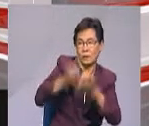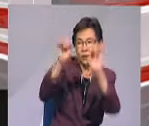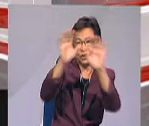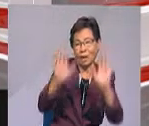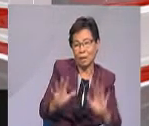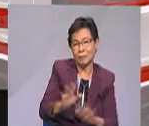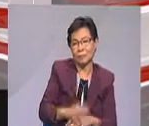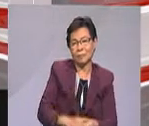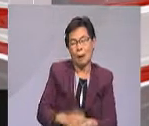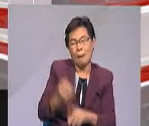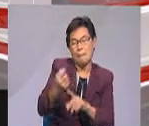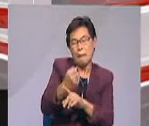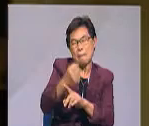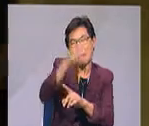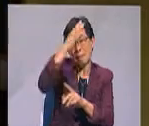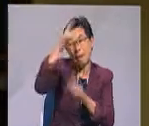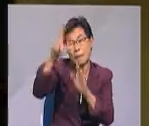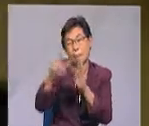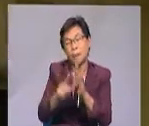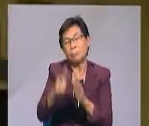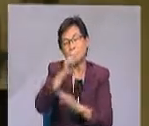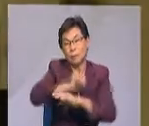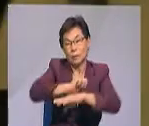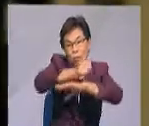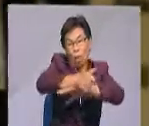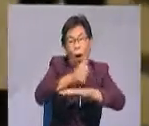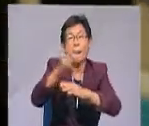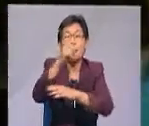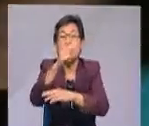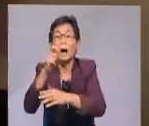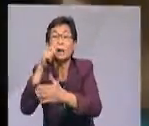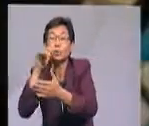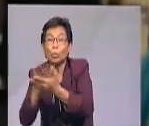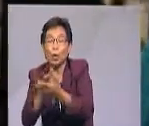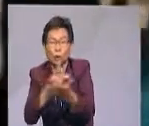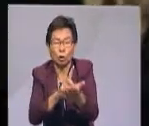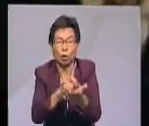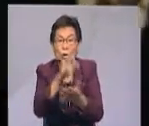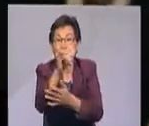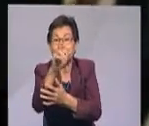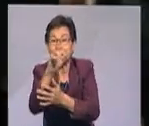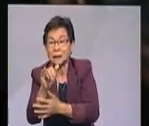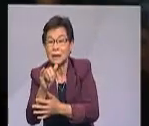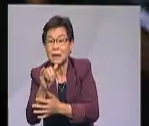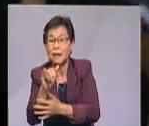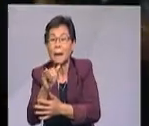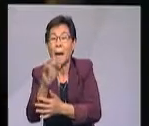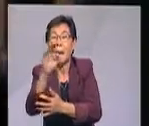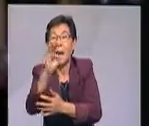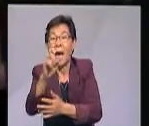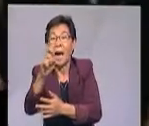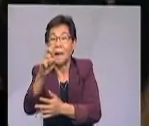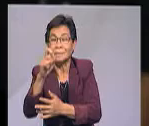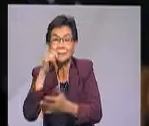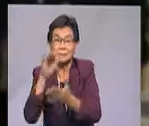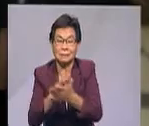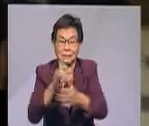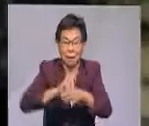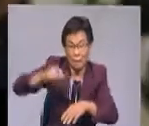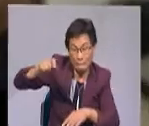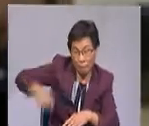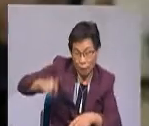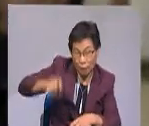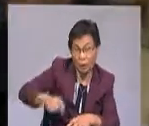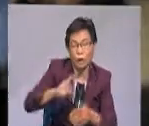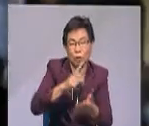Alam berdasarkan pertuduhan melibatkan bekas isterinya iaitu Dr Siti n Hidayah Abdul Rahim di Mahkamah sesyen